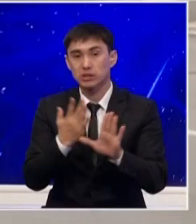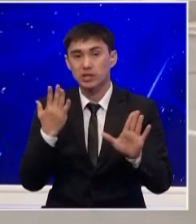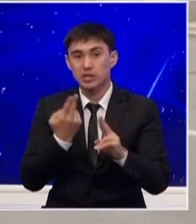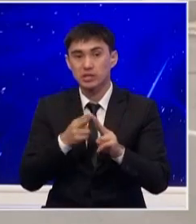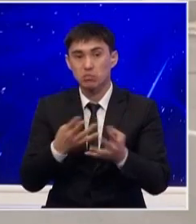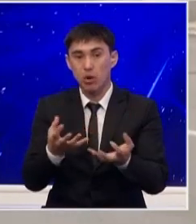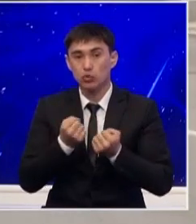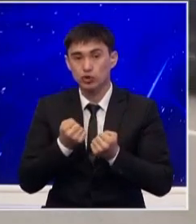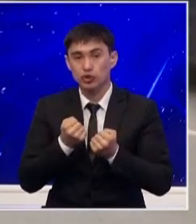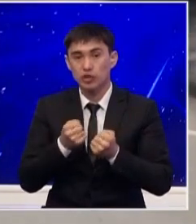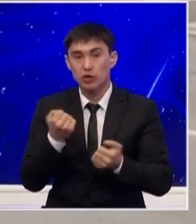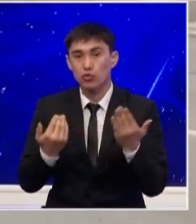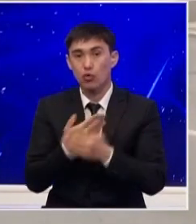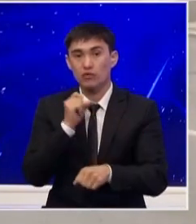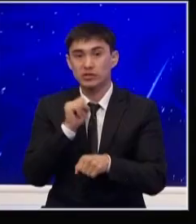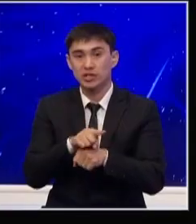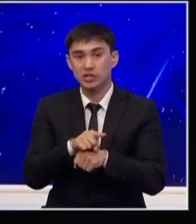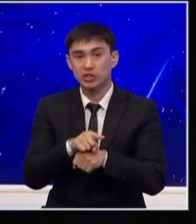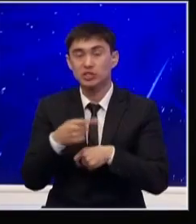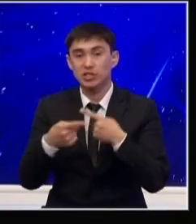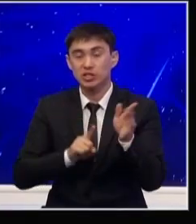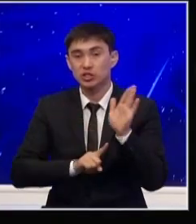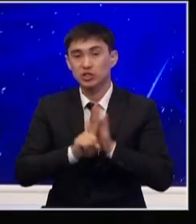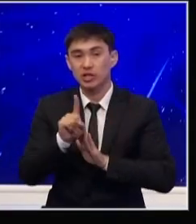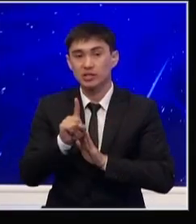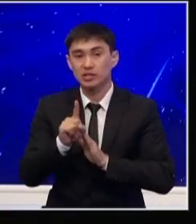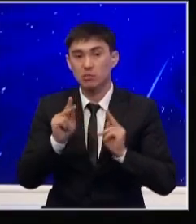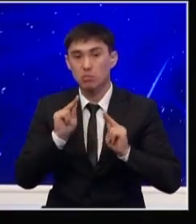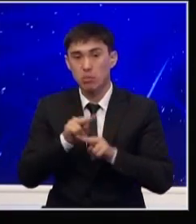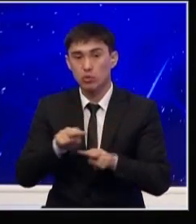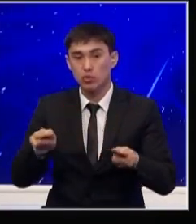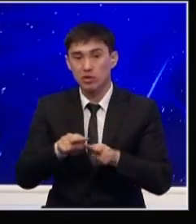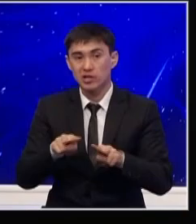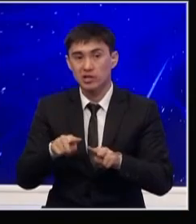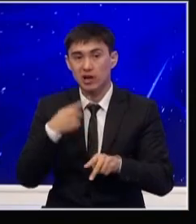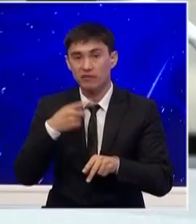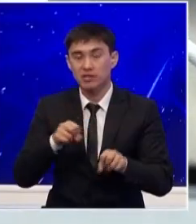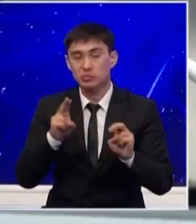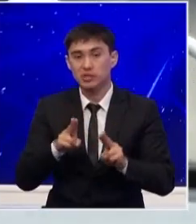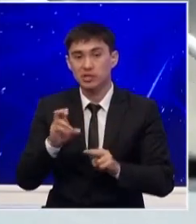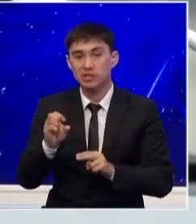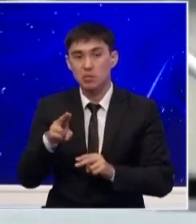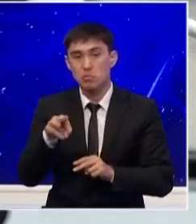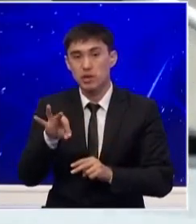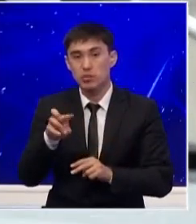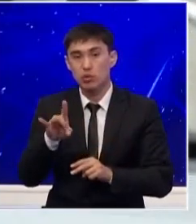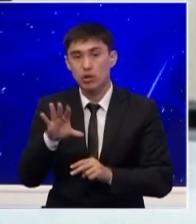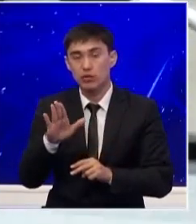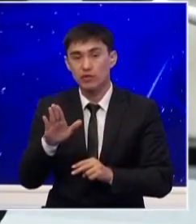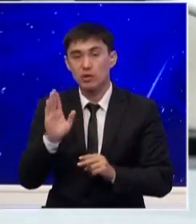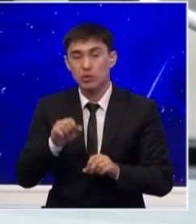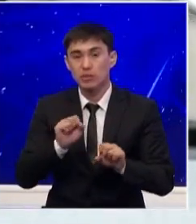они получают новые задачи. Именно с них и начинается патрулирование, резюмирует рядовой полицейский Мерей Булатов.